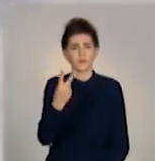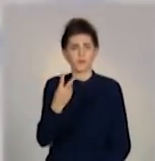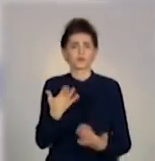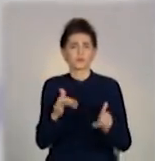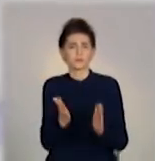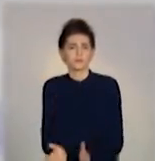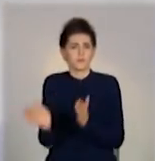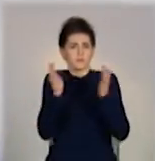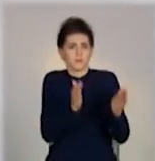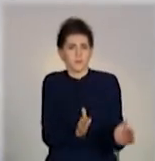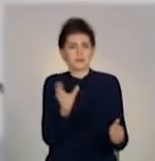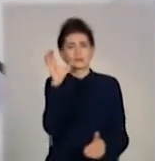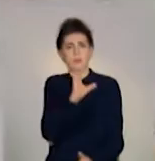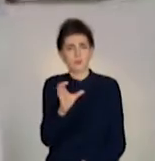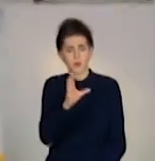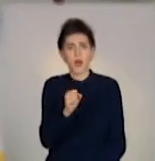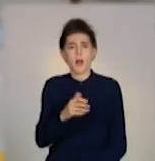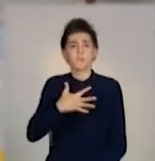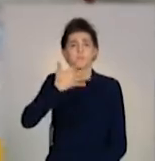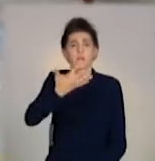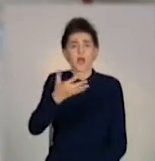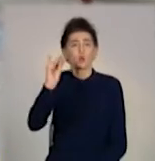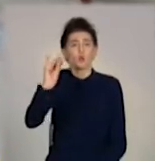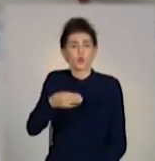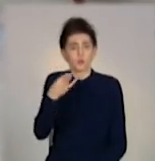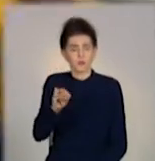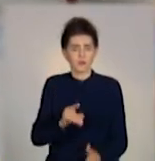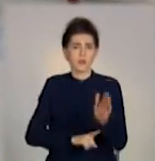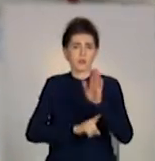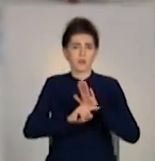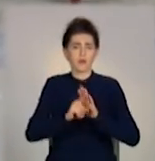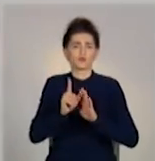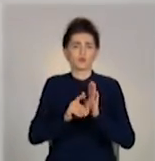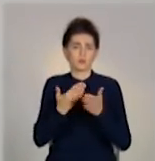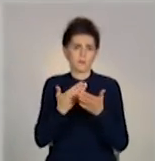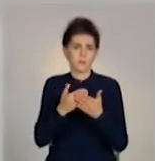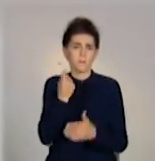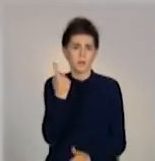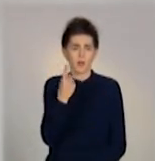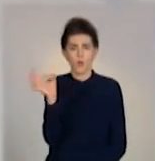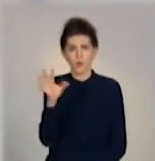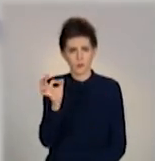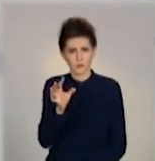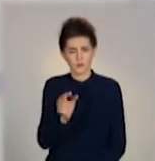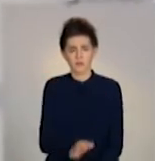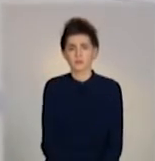на вересень, а п'ятий ювілейний сезон розпочнеться 1 жовтня.